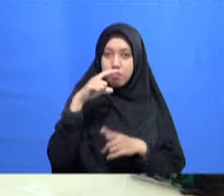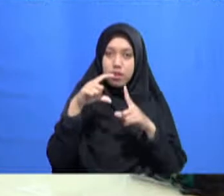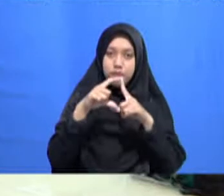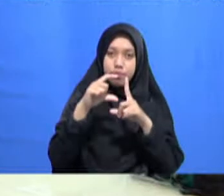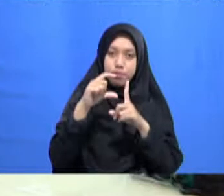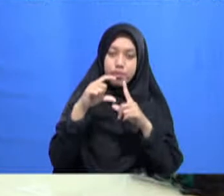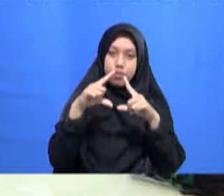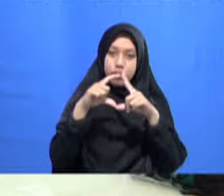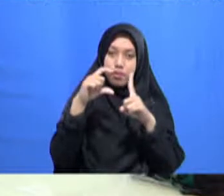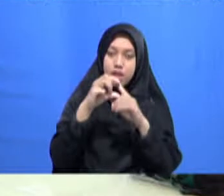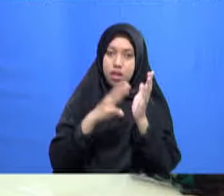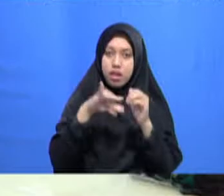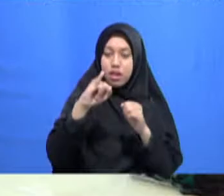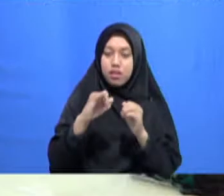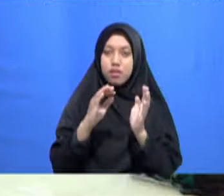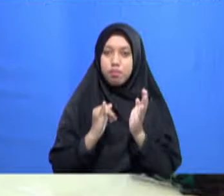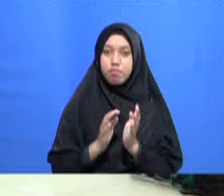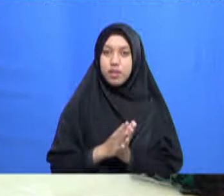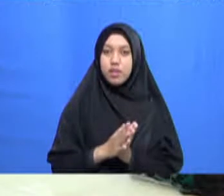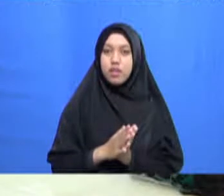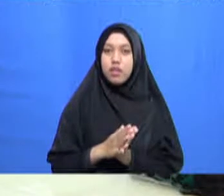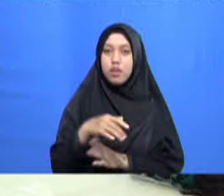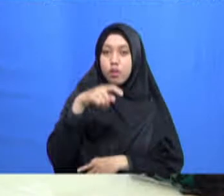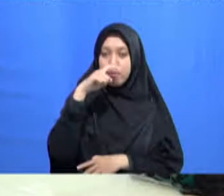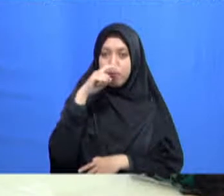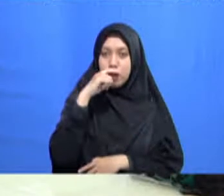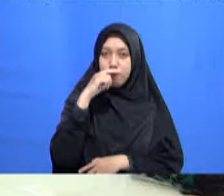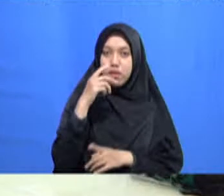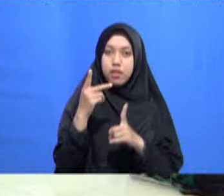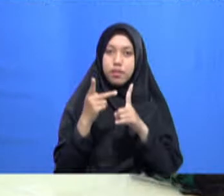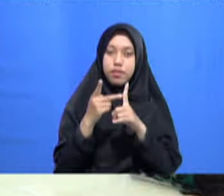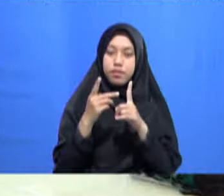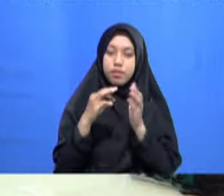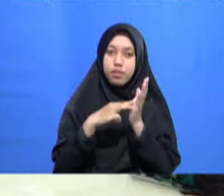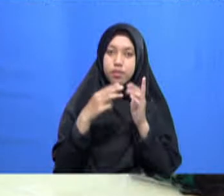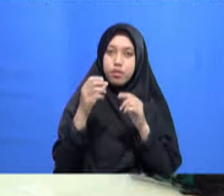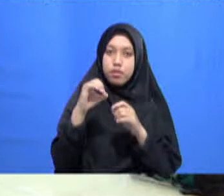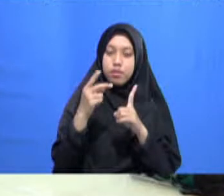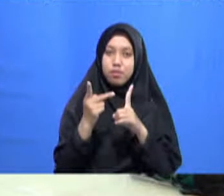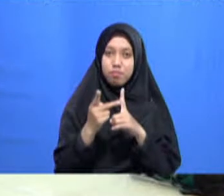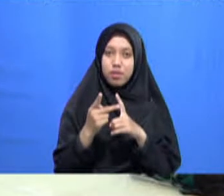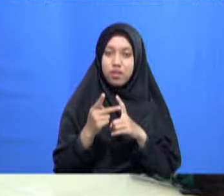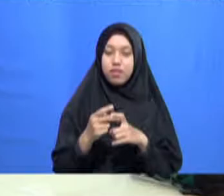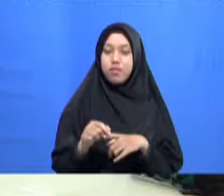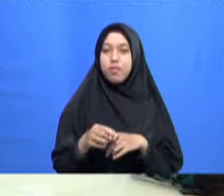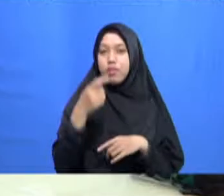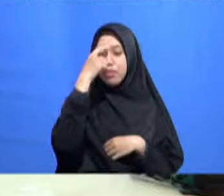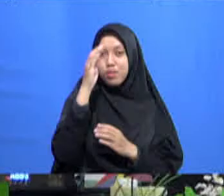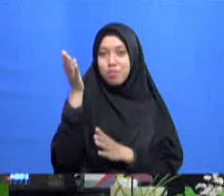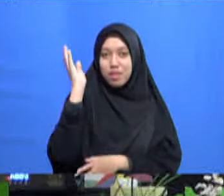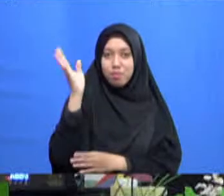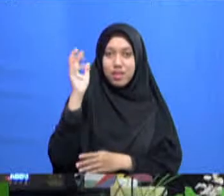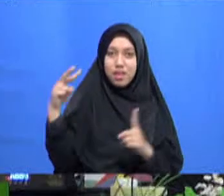Lasimpala SIP dan Bapak Haji Muhammad Baidawi A. Abdullah SPDI untuk menyampaikan